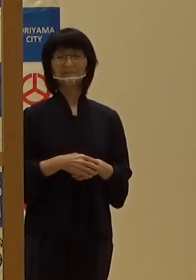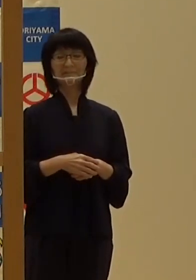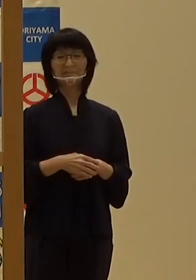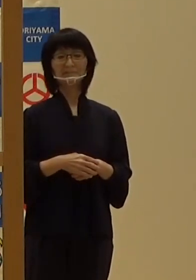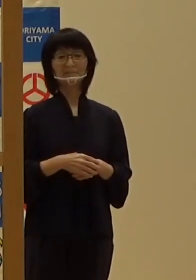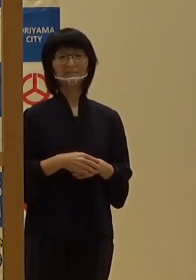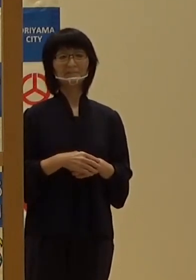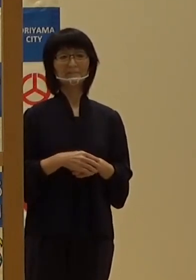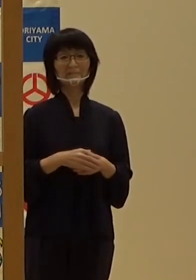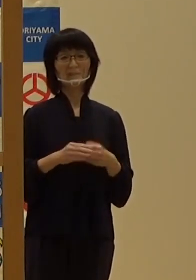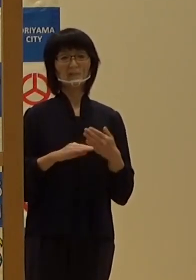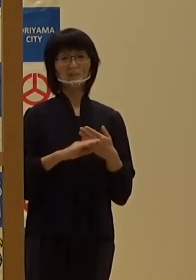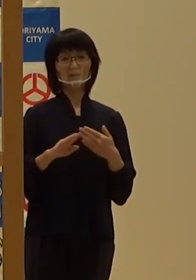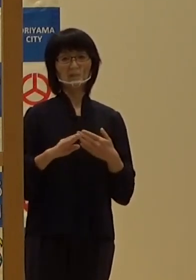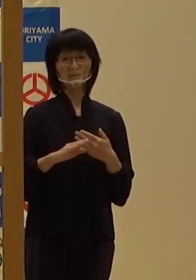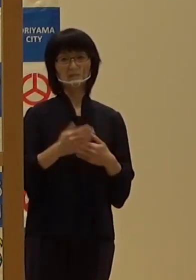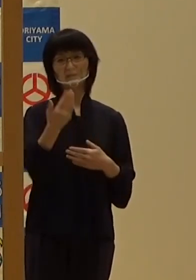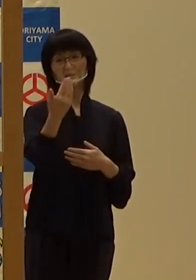他にございますか。